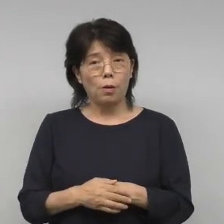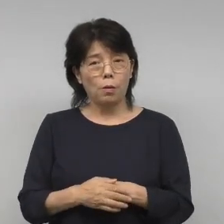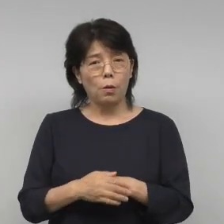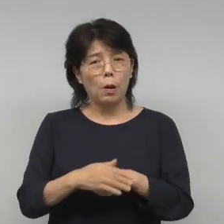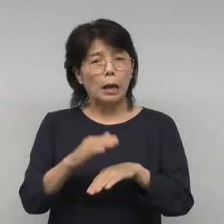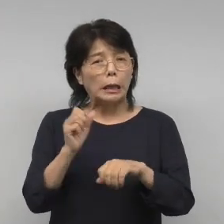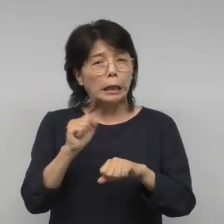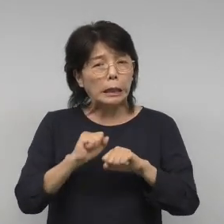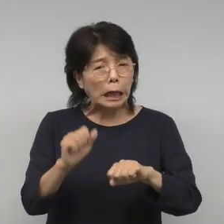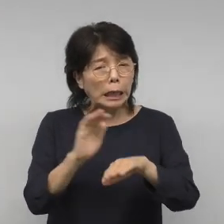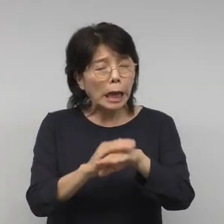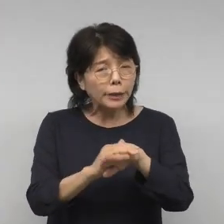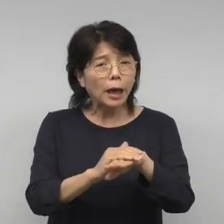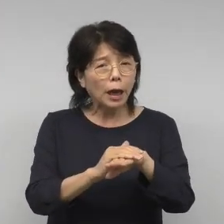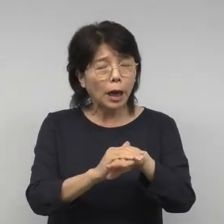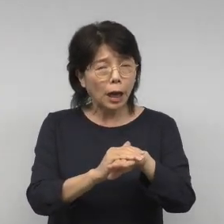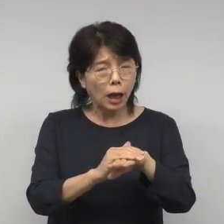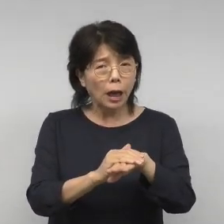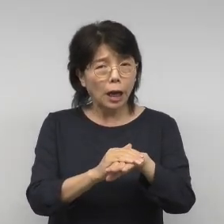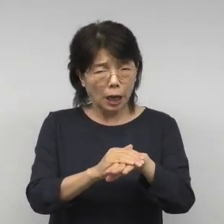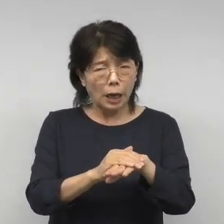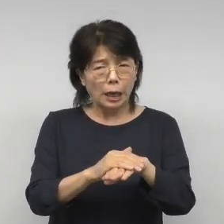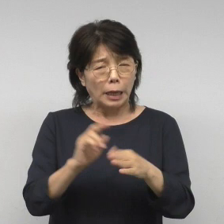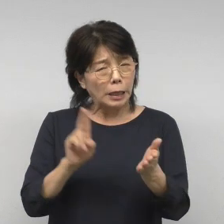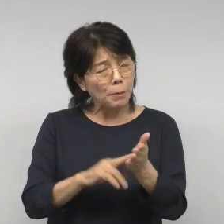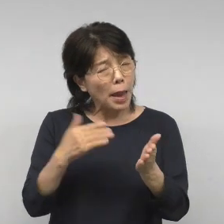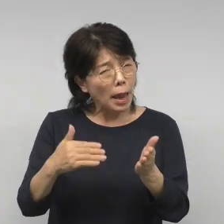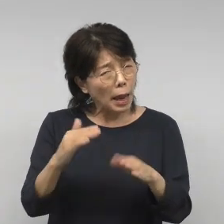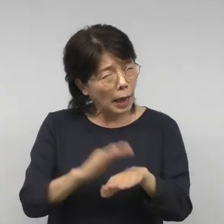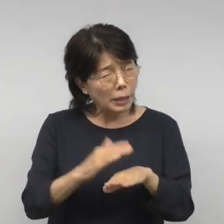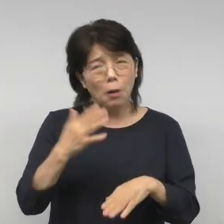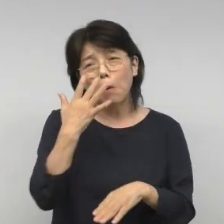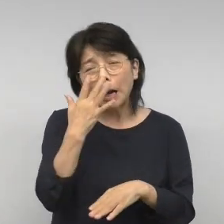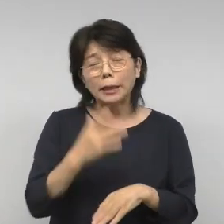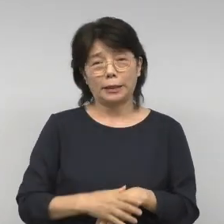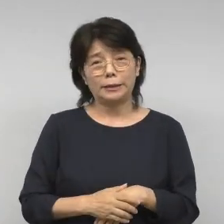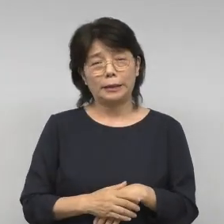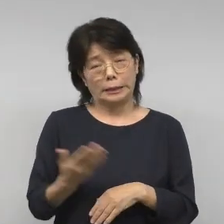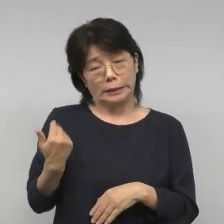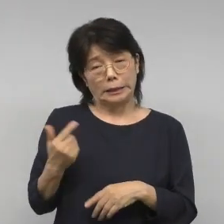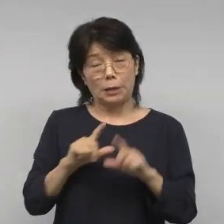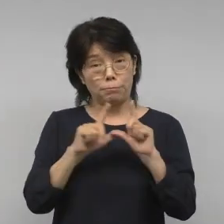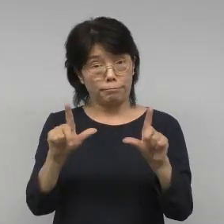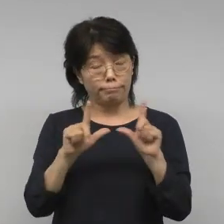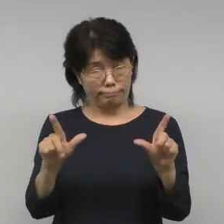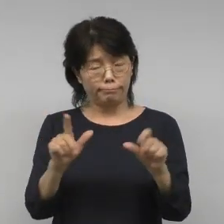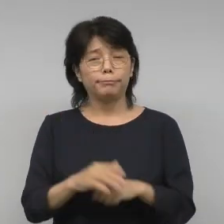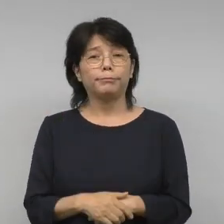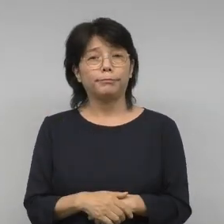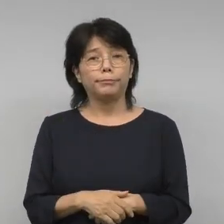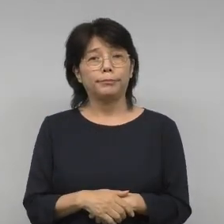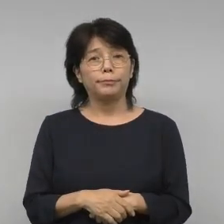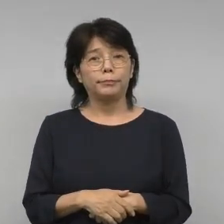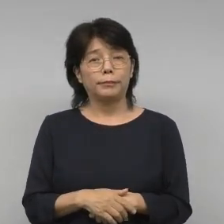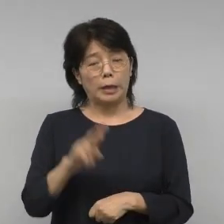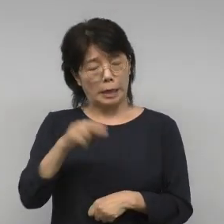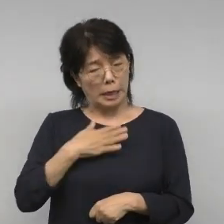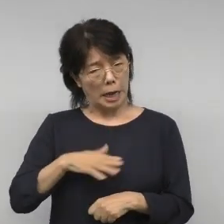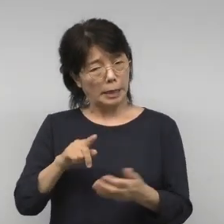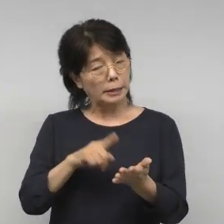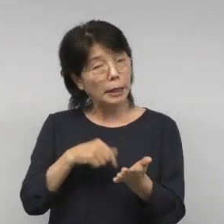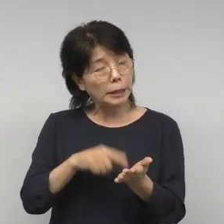知が決めた方がわからないといった声がありましたので、事前に周知をし、またそういった理解不足